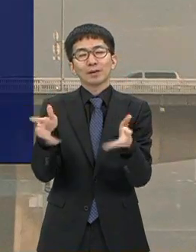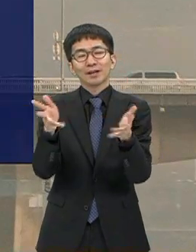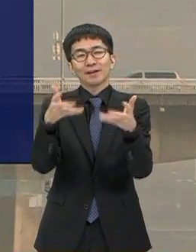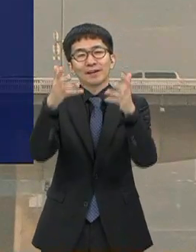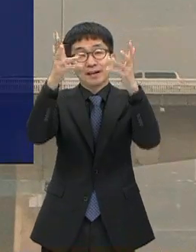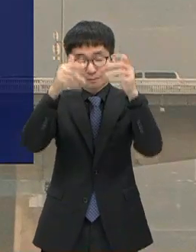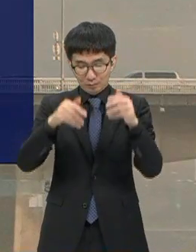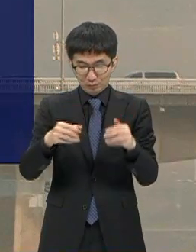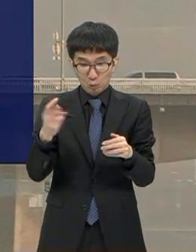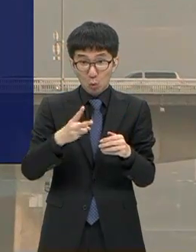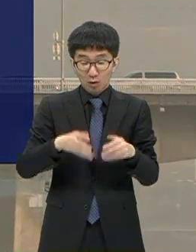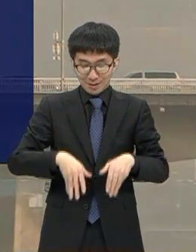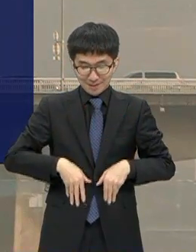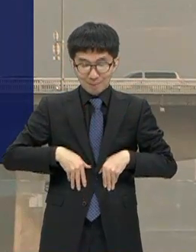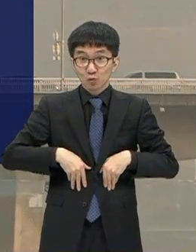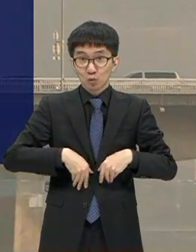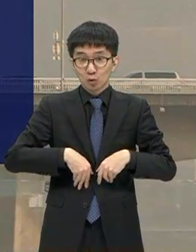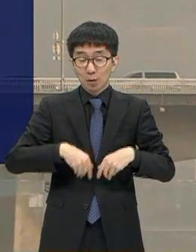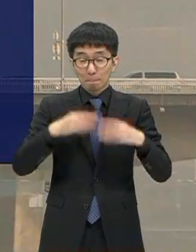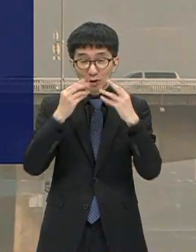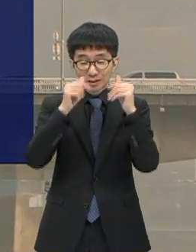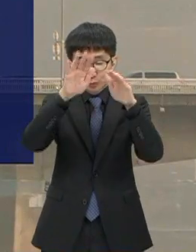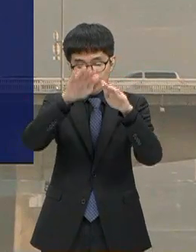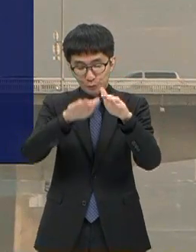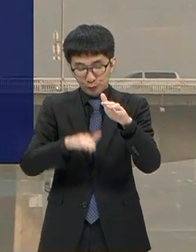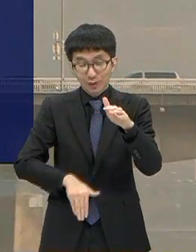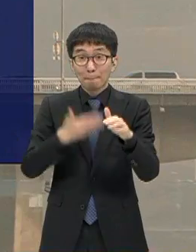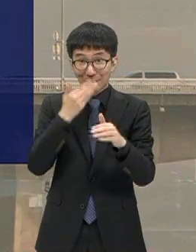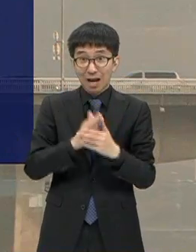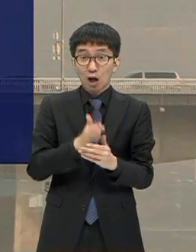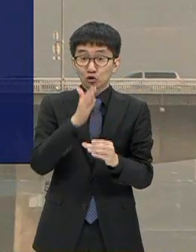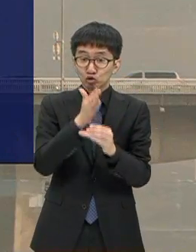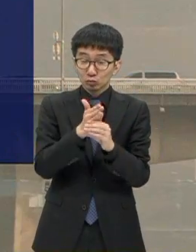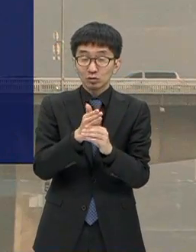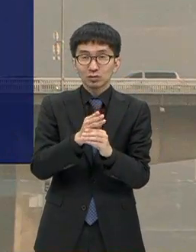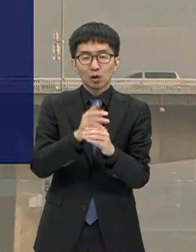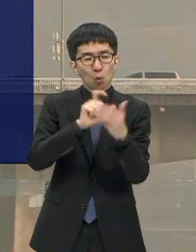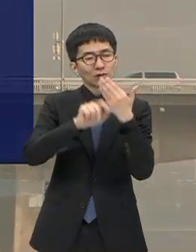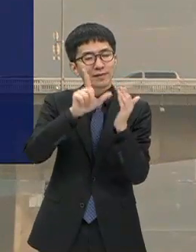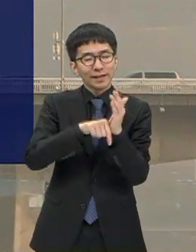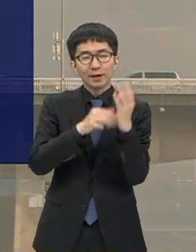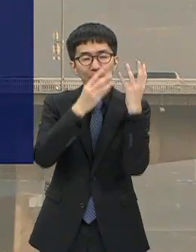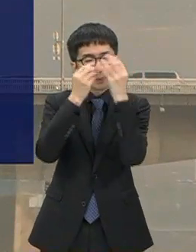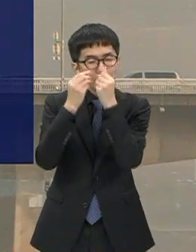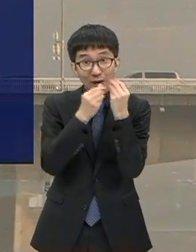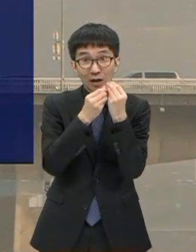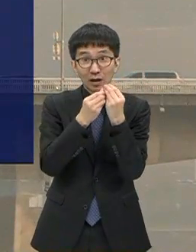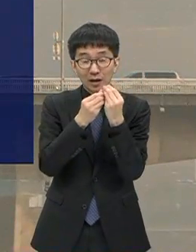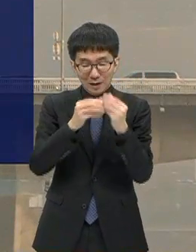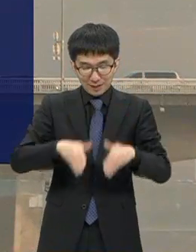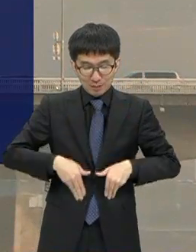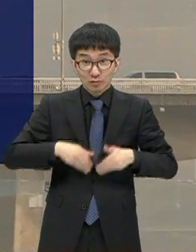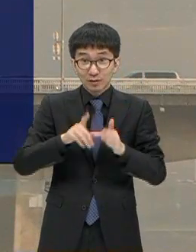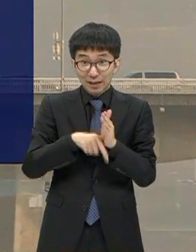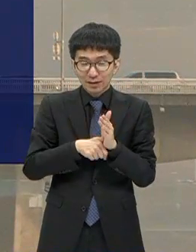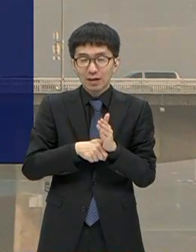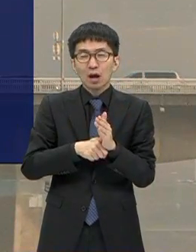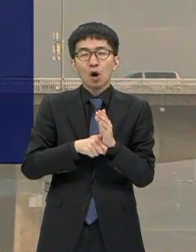먼지를 밀어내겠는데요. 따라서 중부지방은 내일 오전까지 공기질이 탁하겠고 남부지방은 오후부터 밤사이 일시적으로